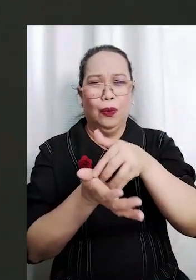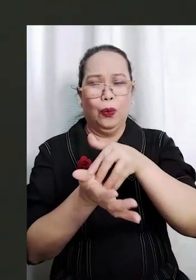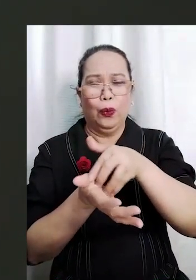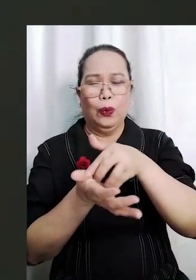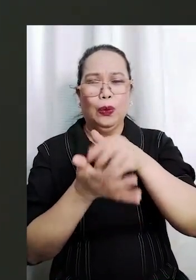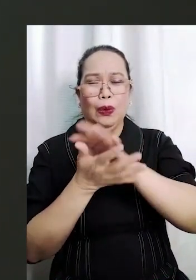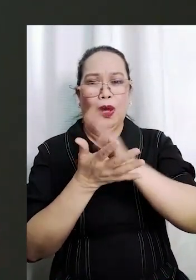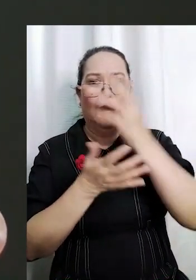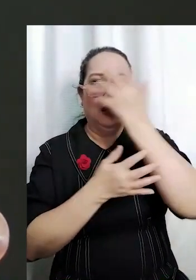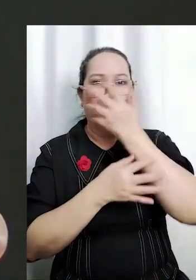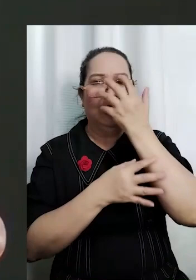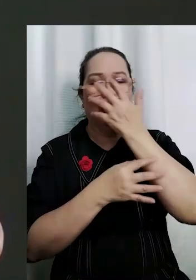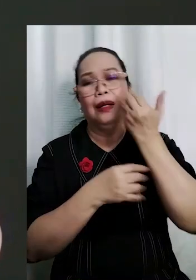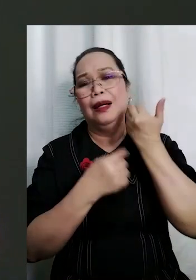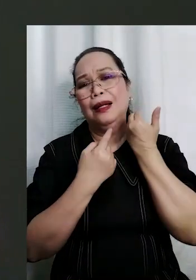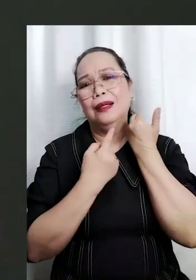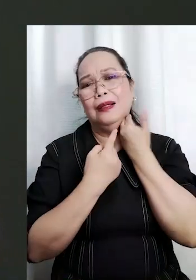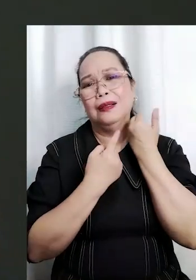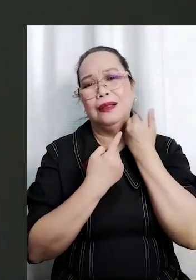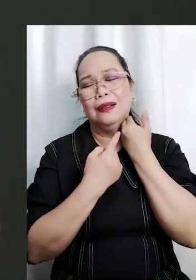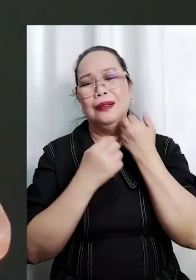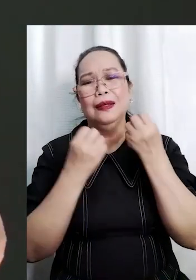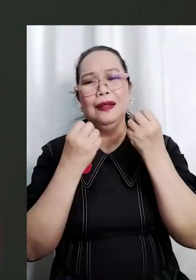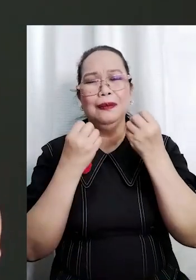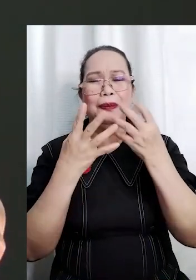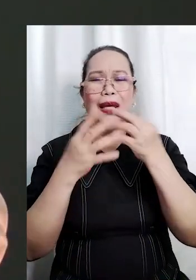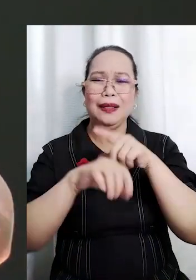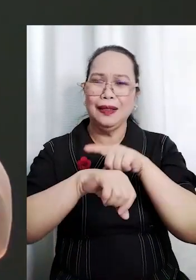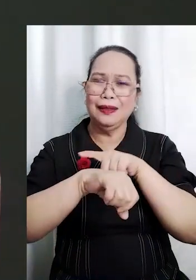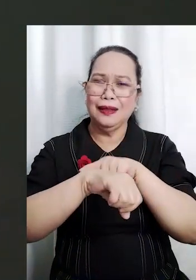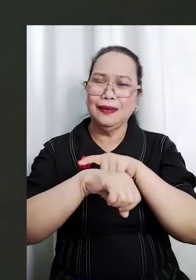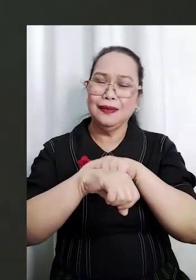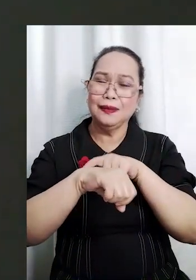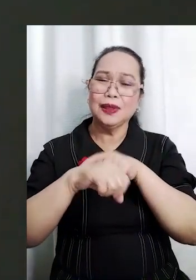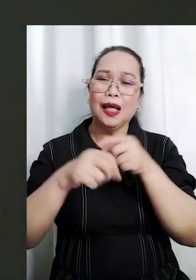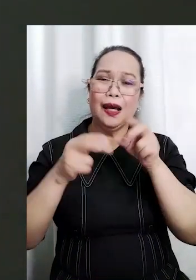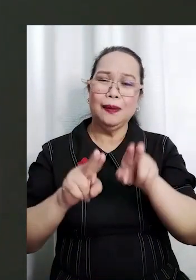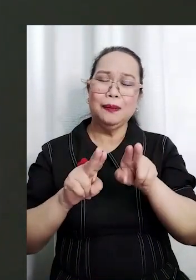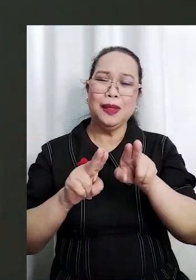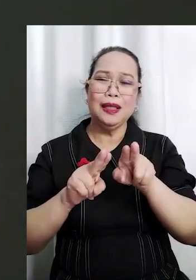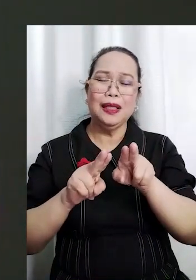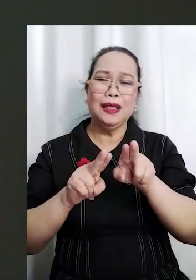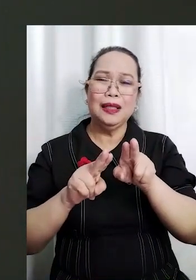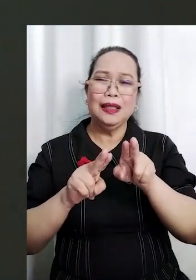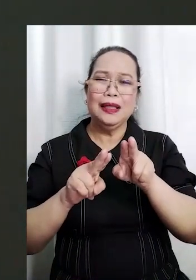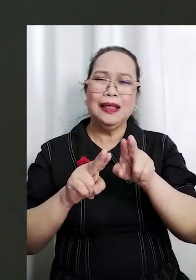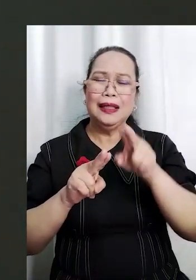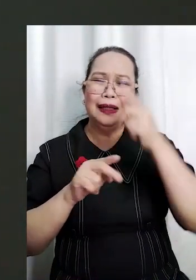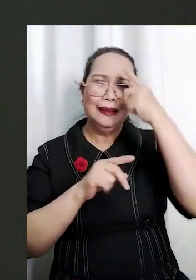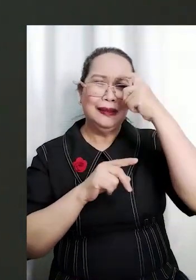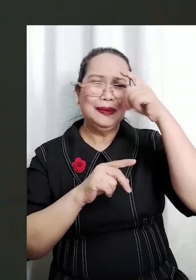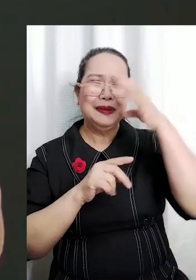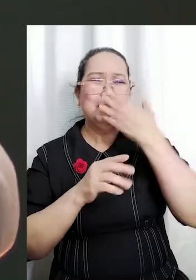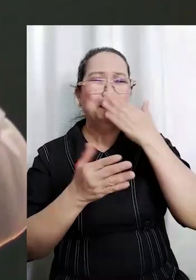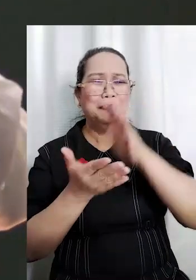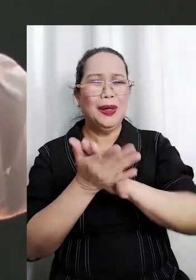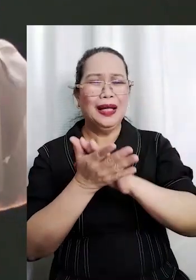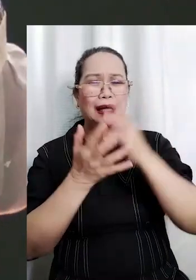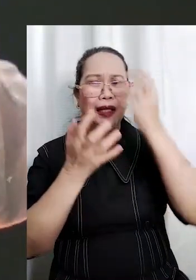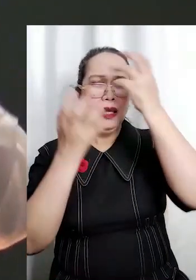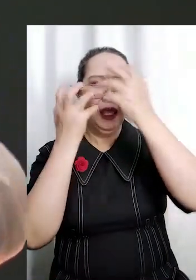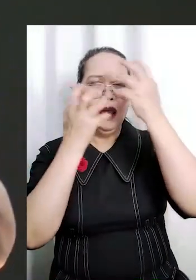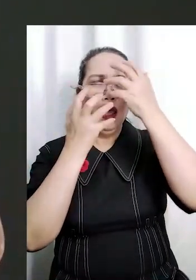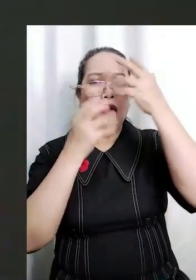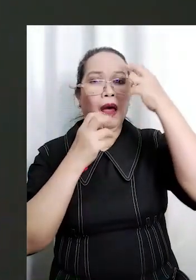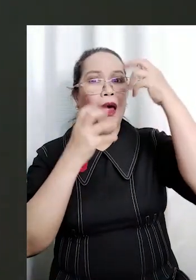ako dahil sa hilo, sa lagnat, at madalas sa mga panahon na yon, at sama ng panaginip ko, hindi ko maintindihan